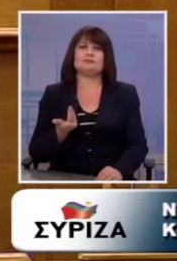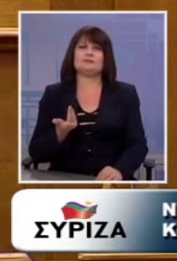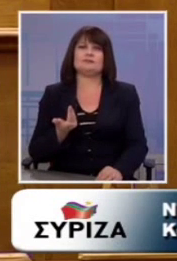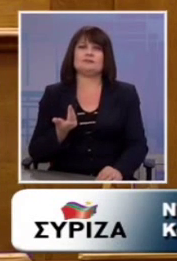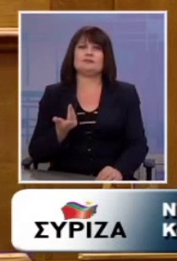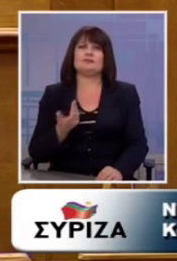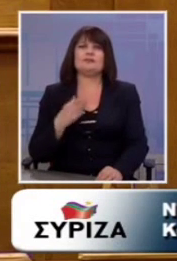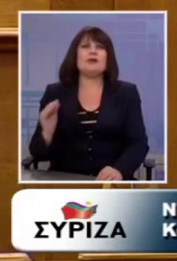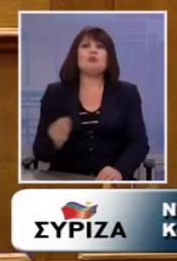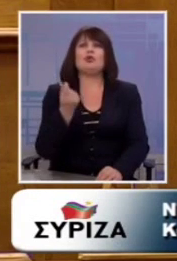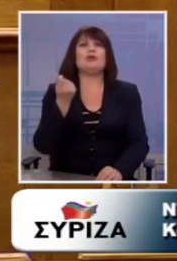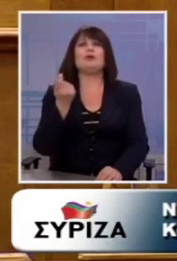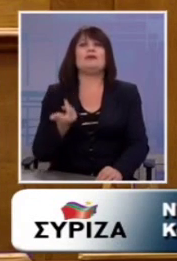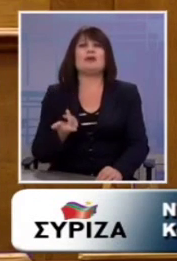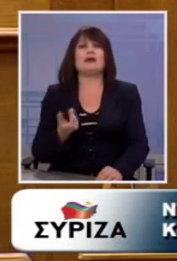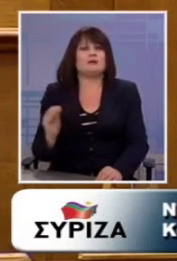πού θα βρείτε χρήματα?